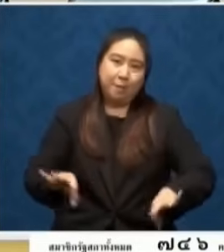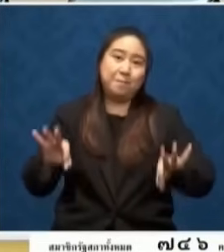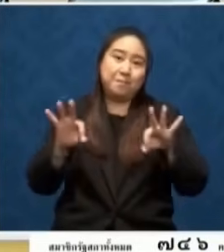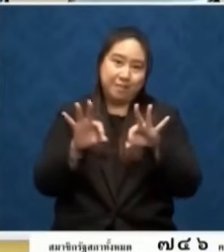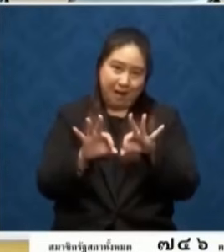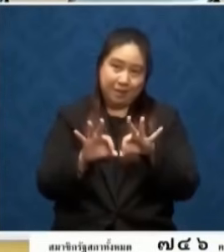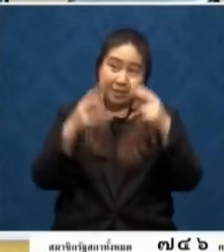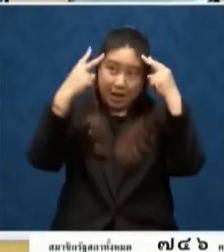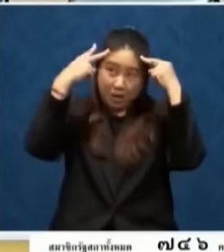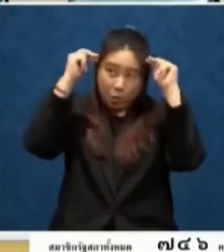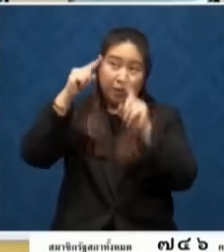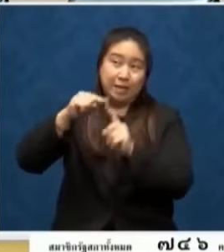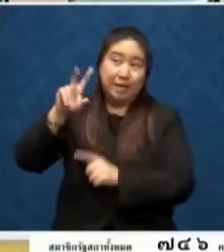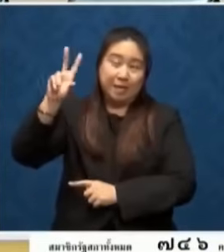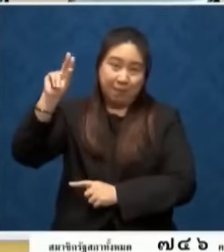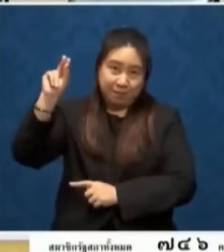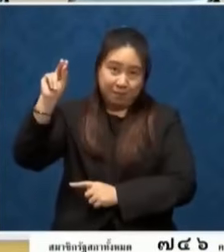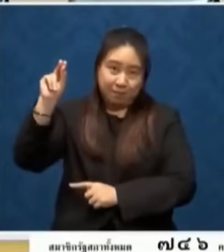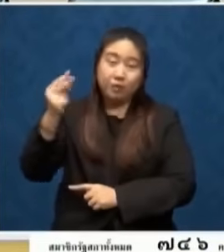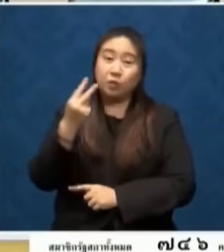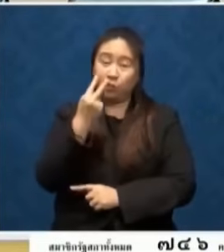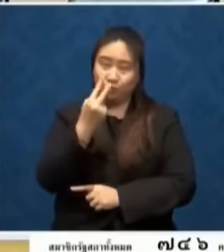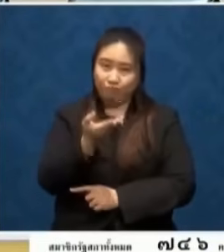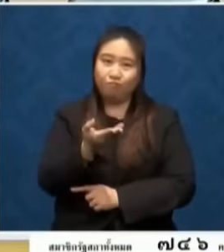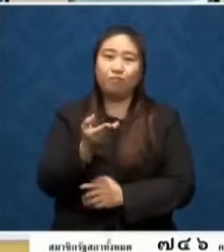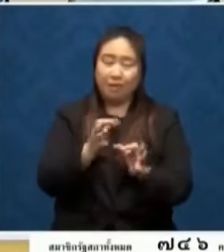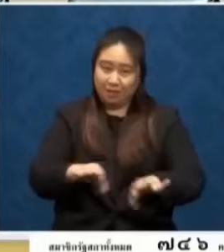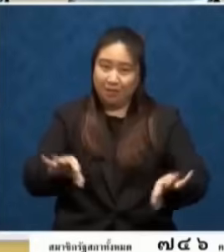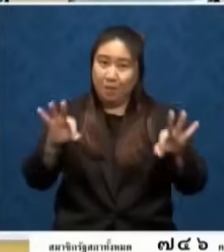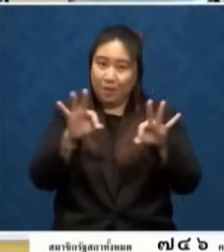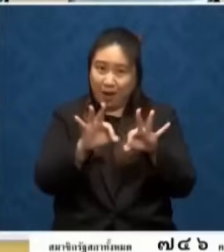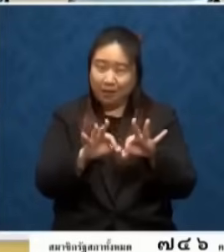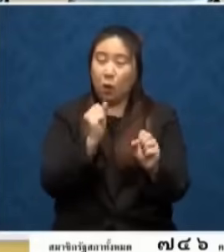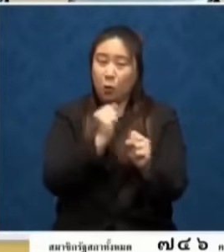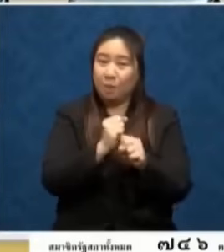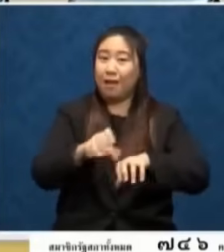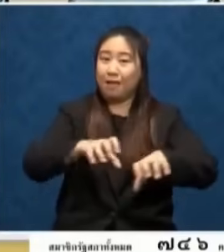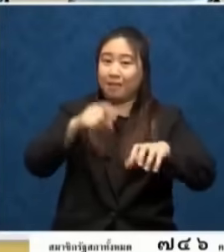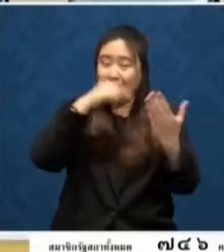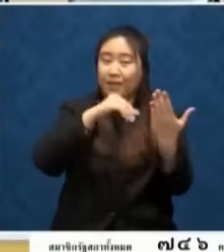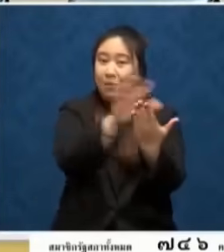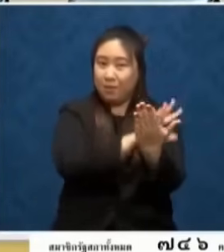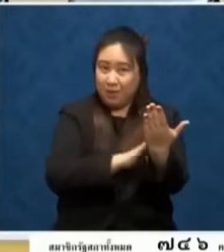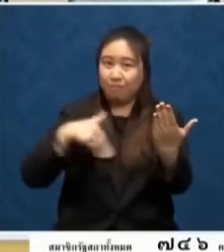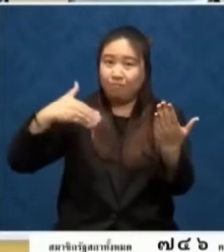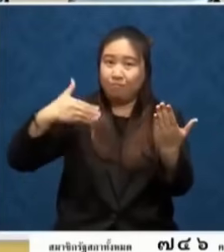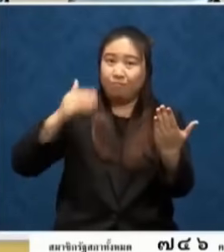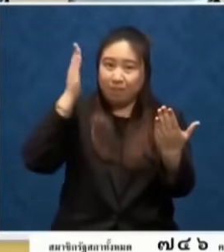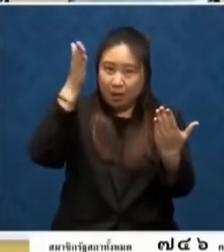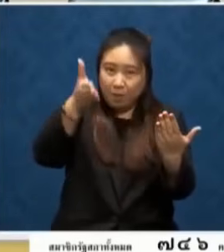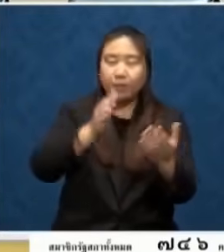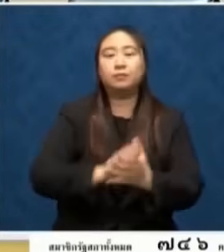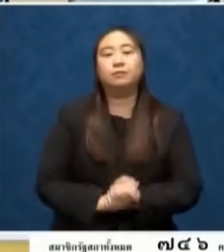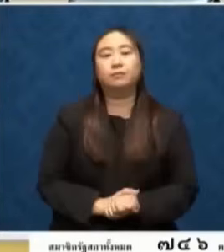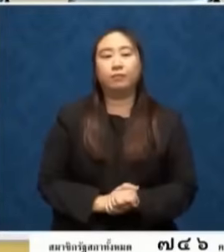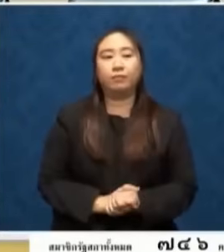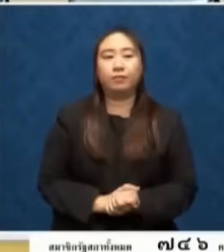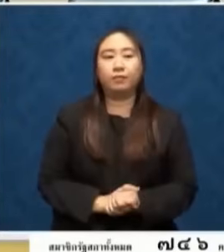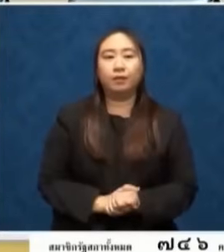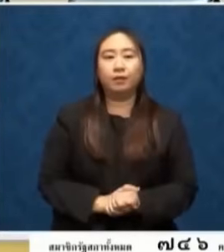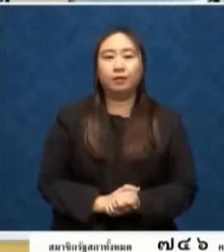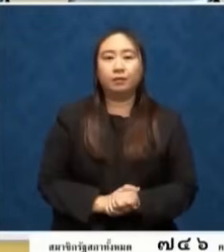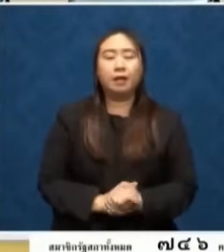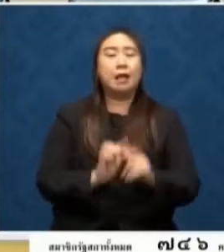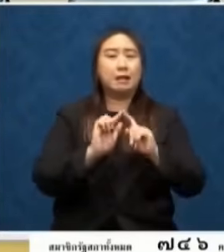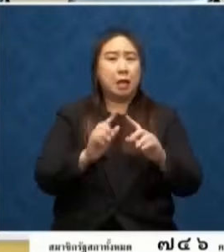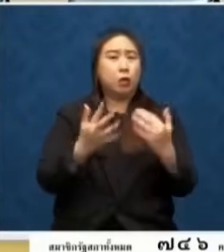นายกคนที่30ที่ดำเนินการภารกิจของบ้านเมืองต่อไปในอนาคตครับผมทีนี้